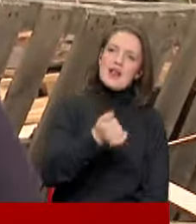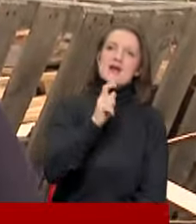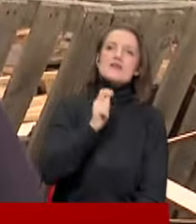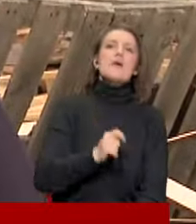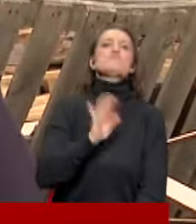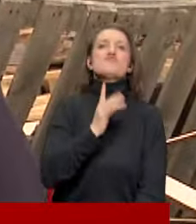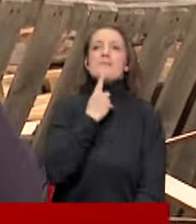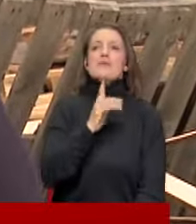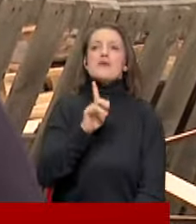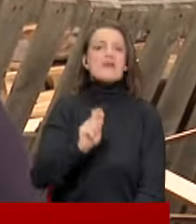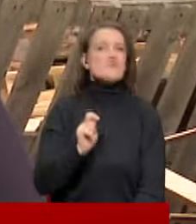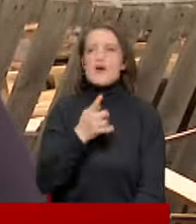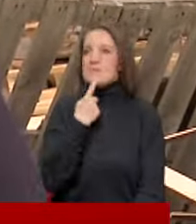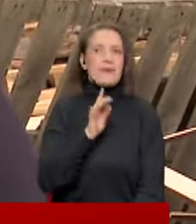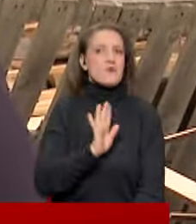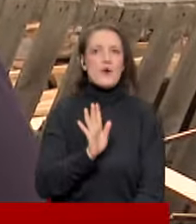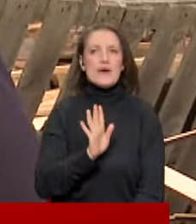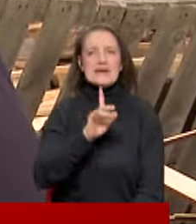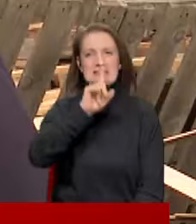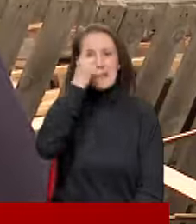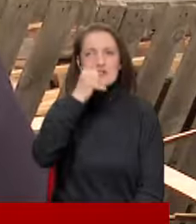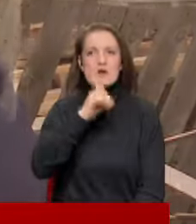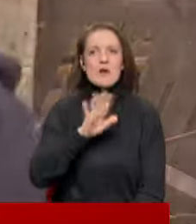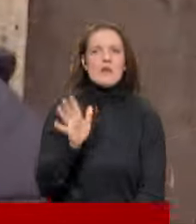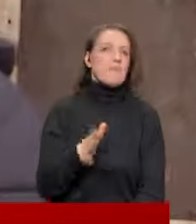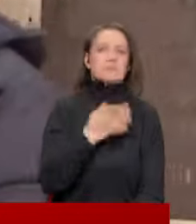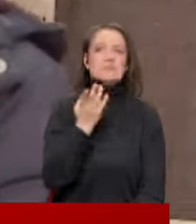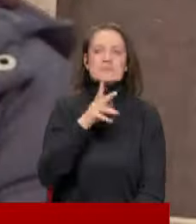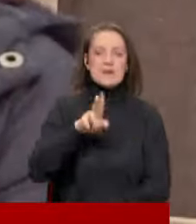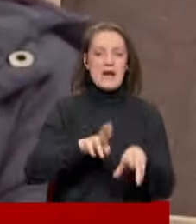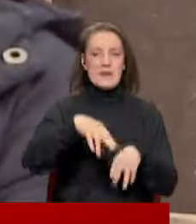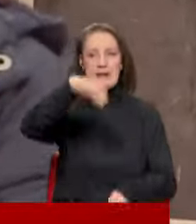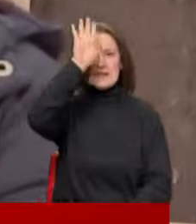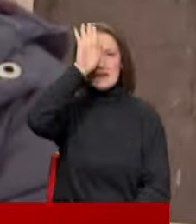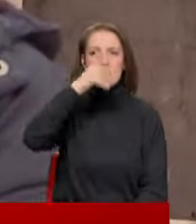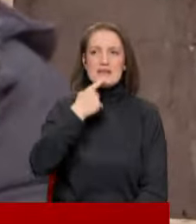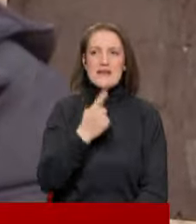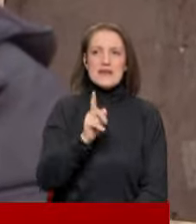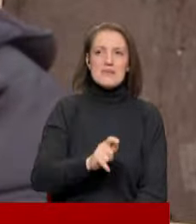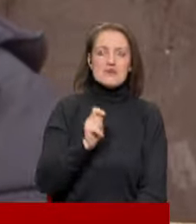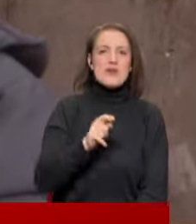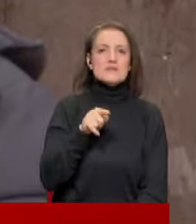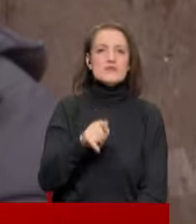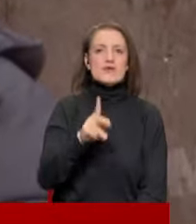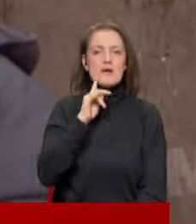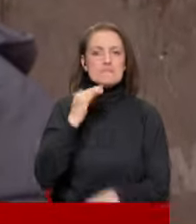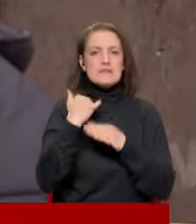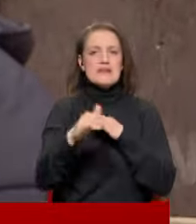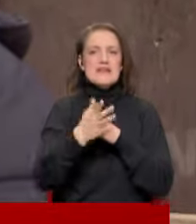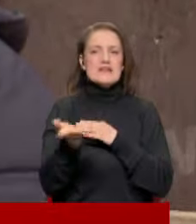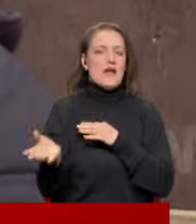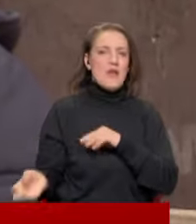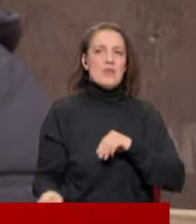demiyor Orada yapacağım da demiyor sadece yuvarlıyor Kanal İstanbul deyip yapacağız burada bu kadar melete Sürgün